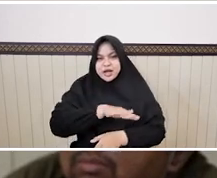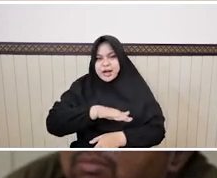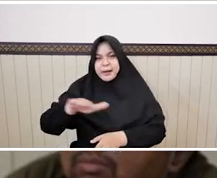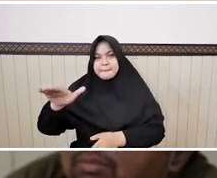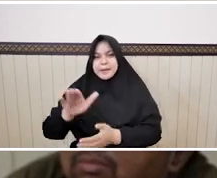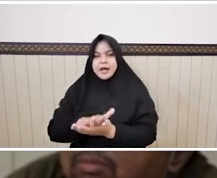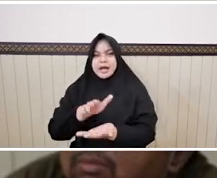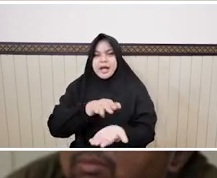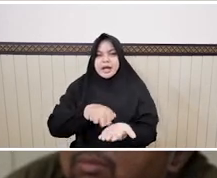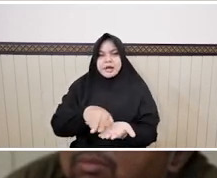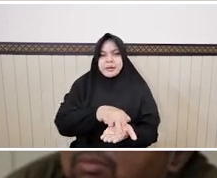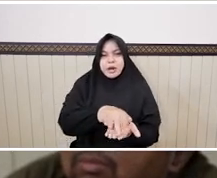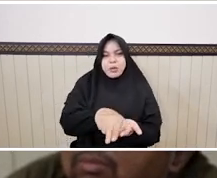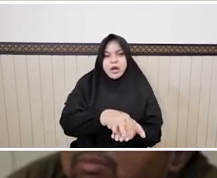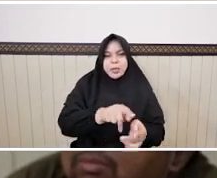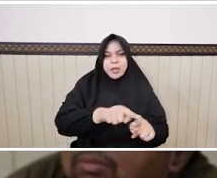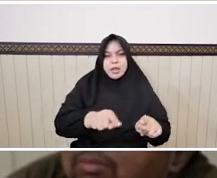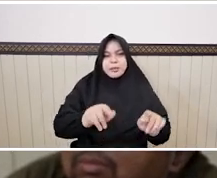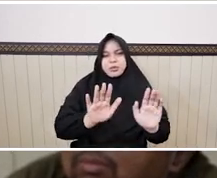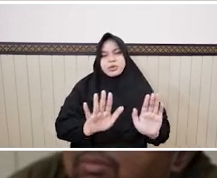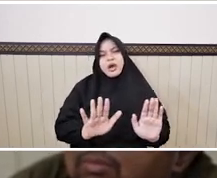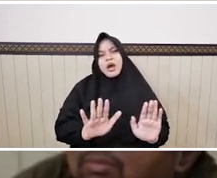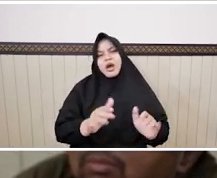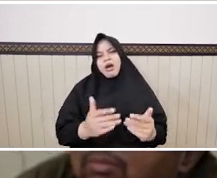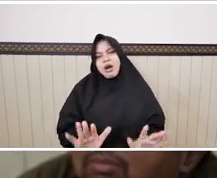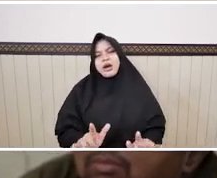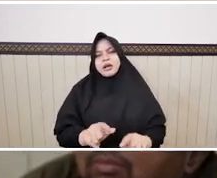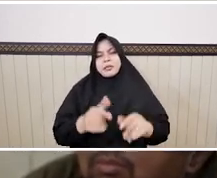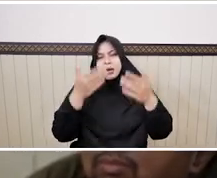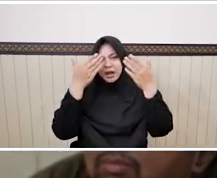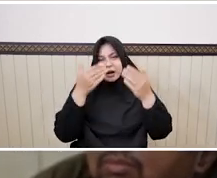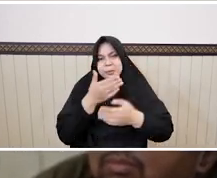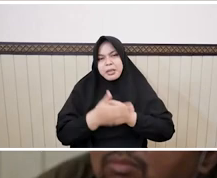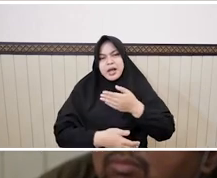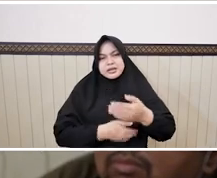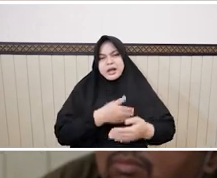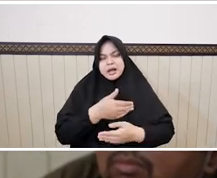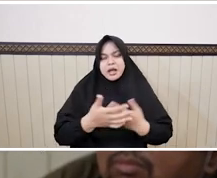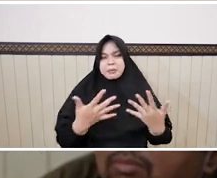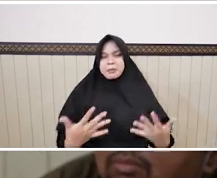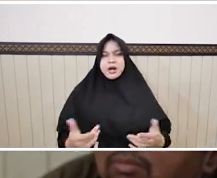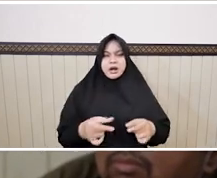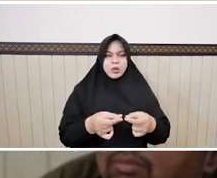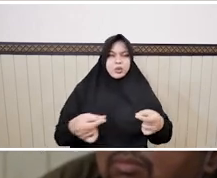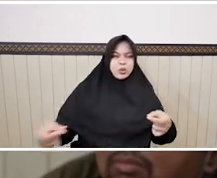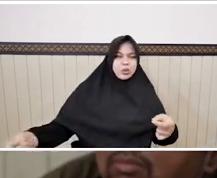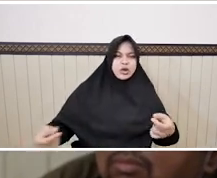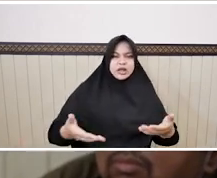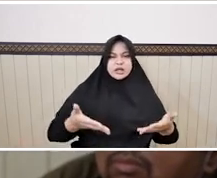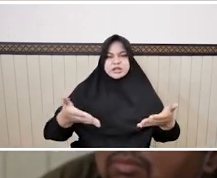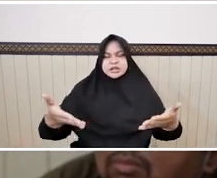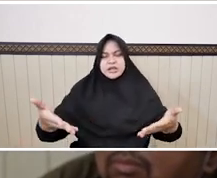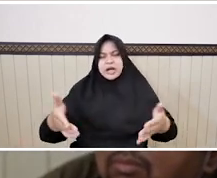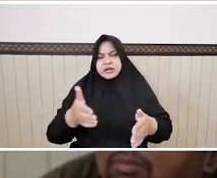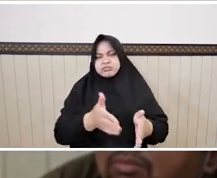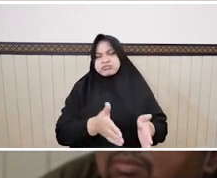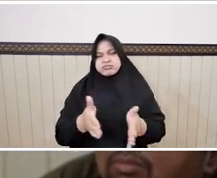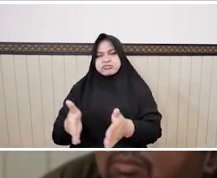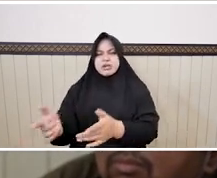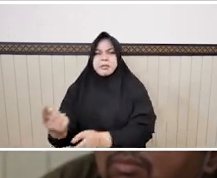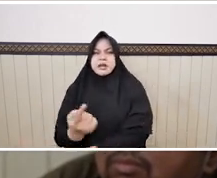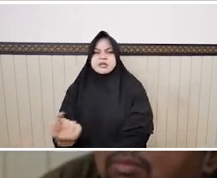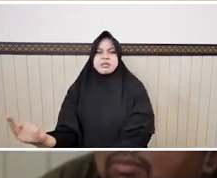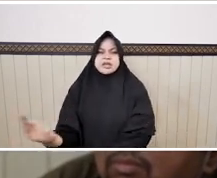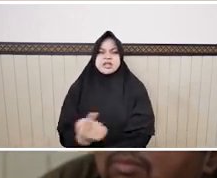Gading blok ini tapi instruksinya hanya sampai disitu Bagaimana pelaksanaannya bagaimana ukurannya diserahkan pada diskresi masing-masing